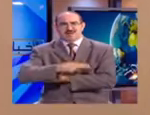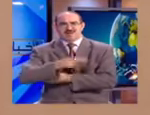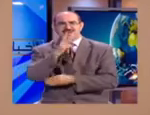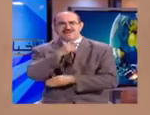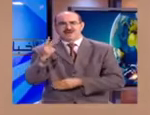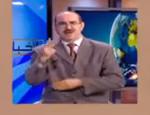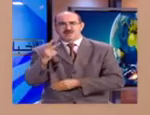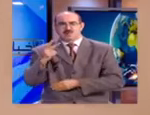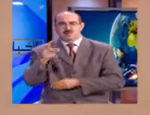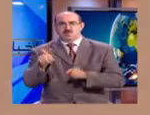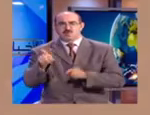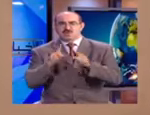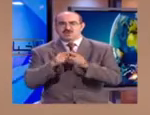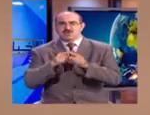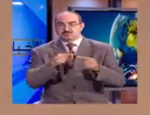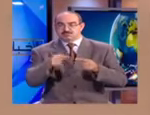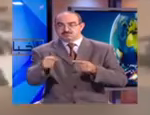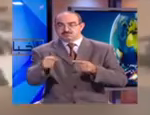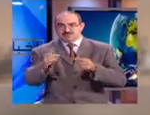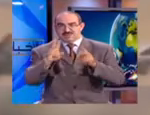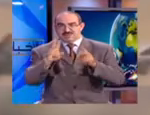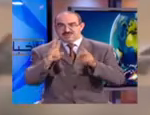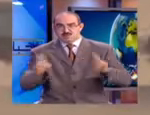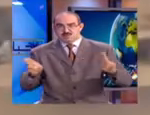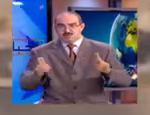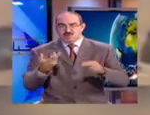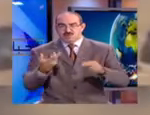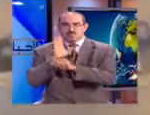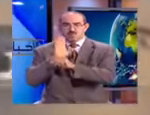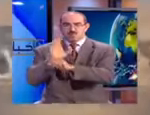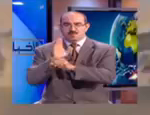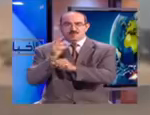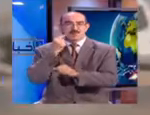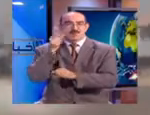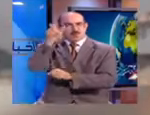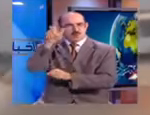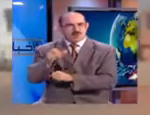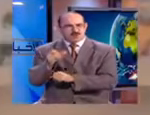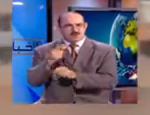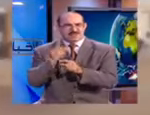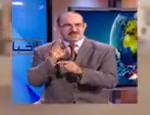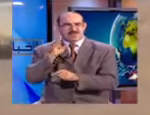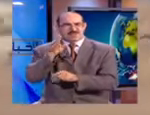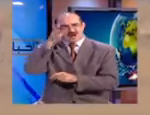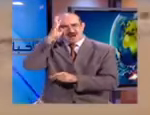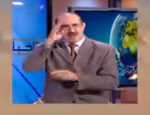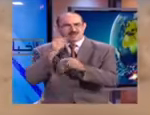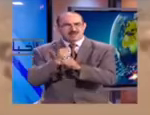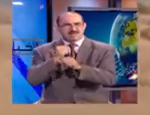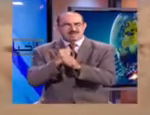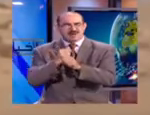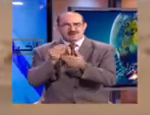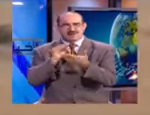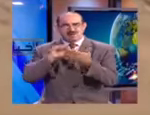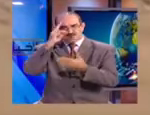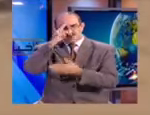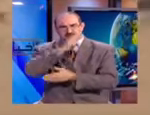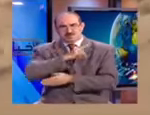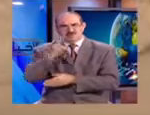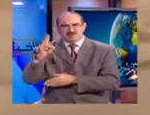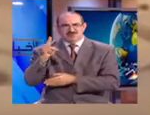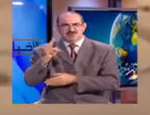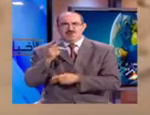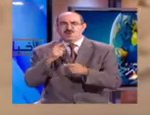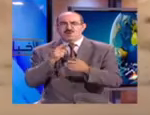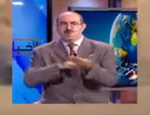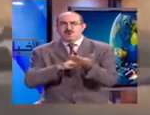بالقرقرات. وفي ردود الفعل الدولية، أكد الممثل الشخصي السابق في العراق للأمين العام للأمم المتحدة